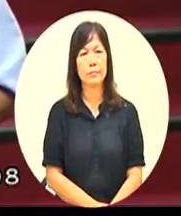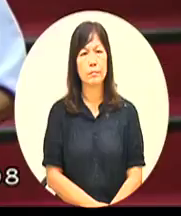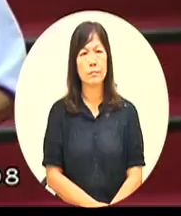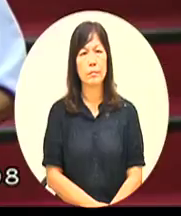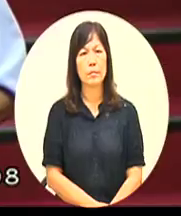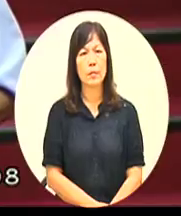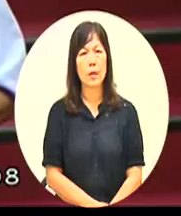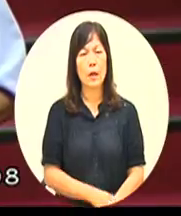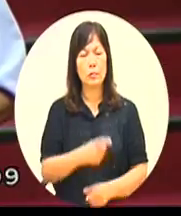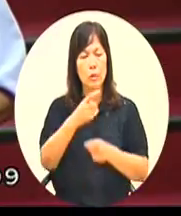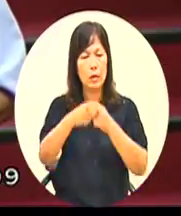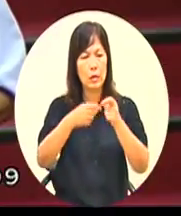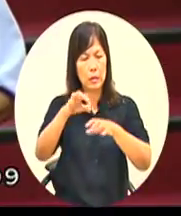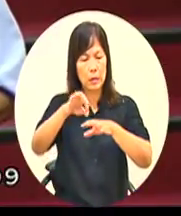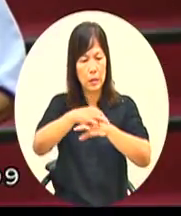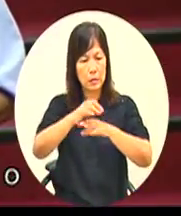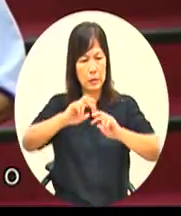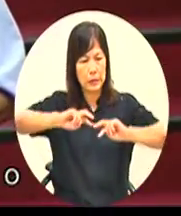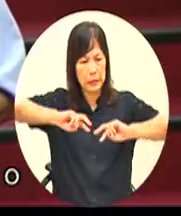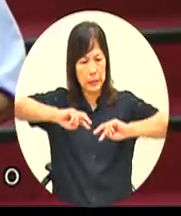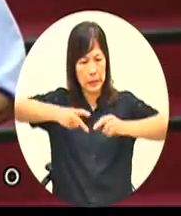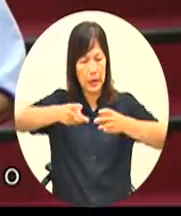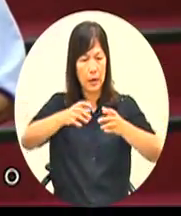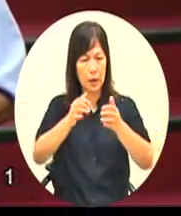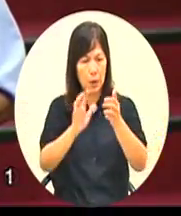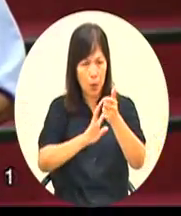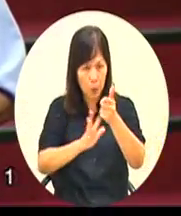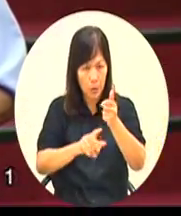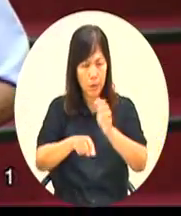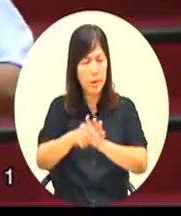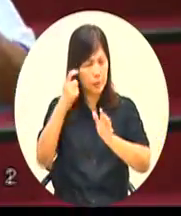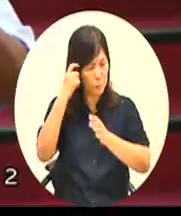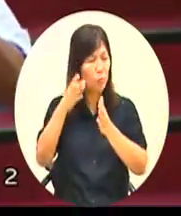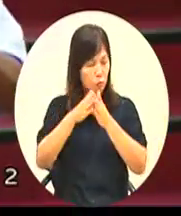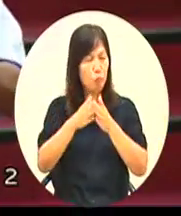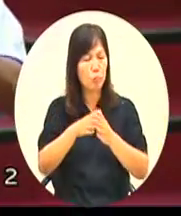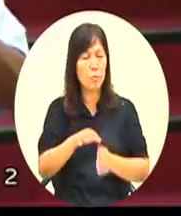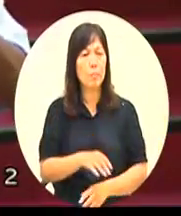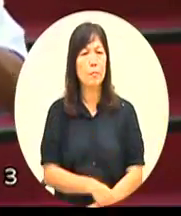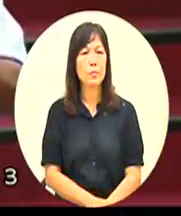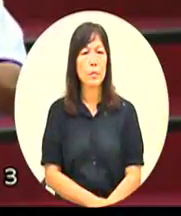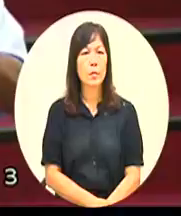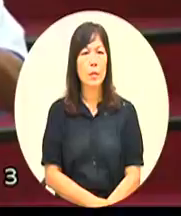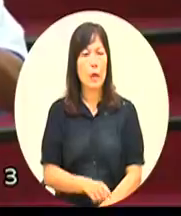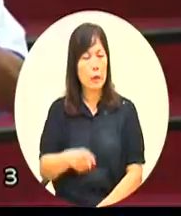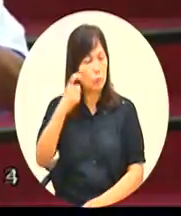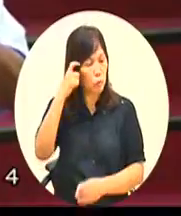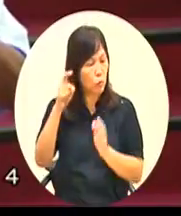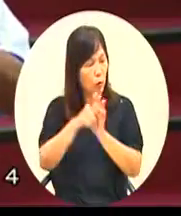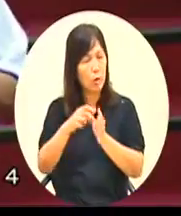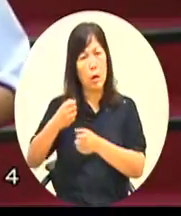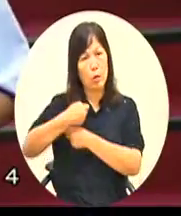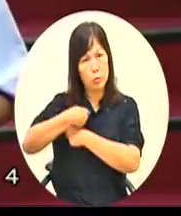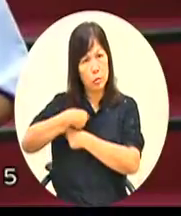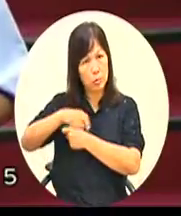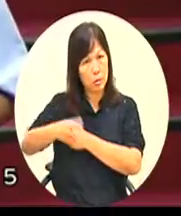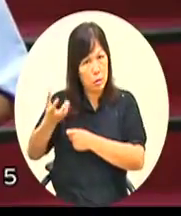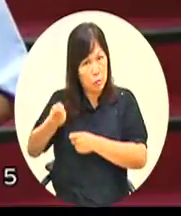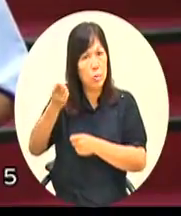所以年金改革委员会也要考虑到这个议题啊。那么他们有考虑到国防部的军人的权